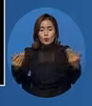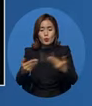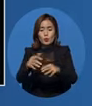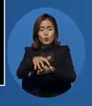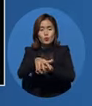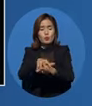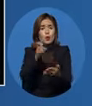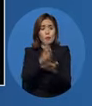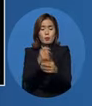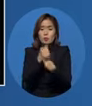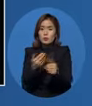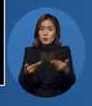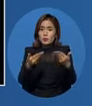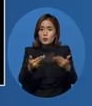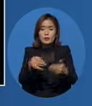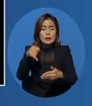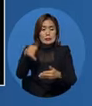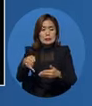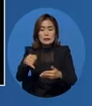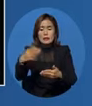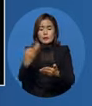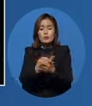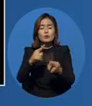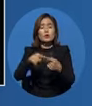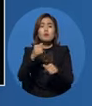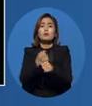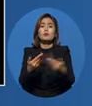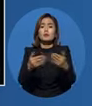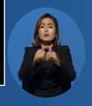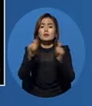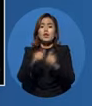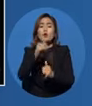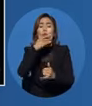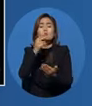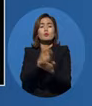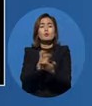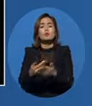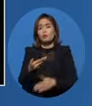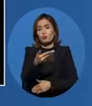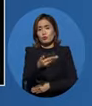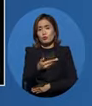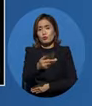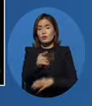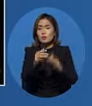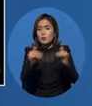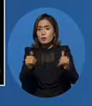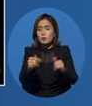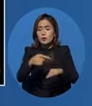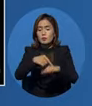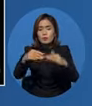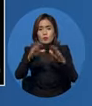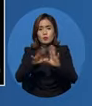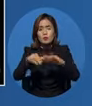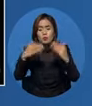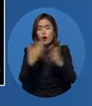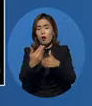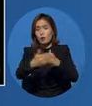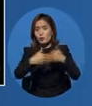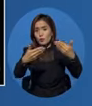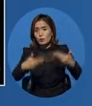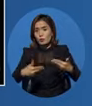을 만들어주고 3장 이 문제를 만들어 주고 사회복지 제도를 만들어 주면서 그 사람들이 민주당 지지 로다 돌아서서